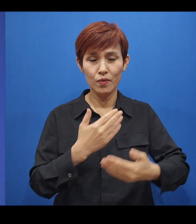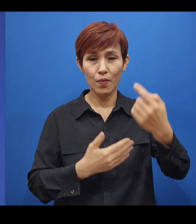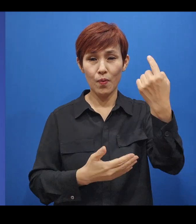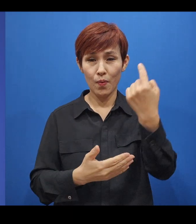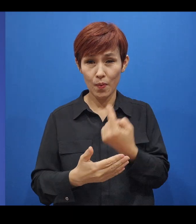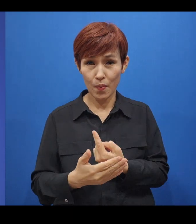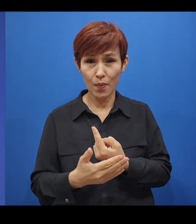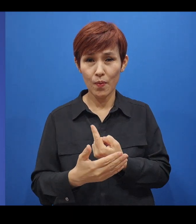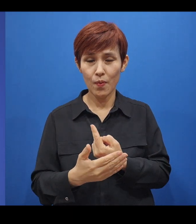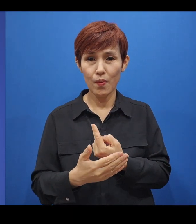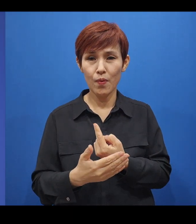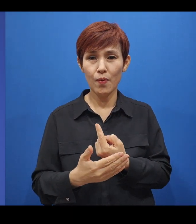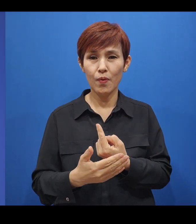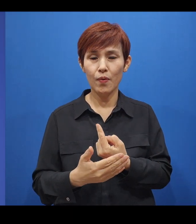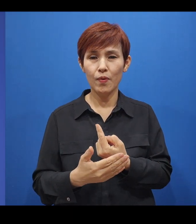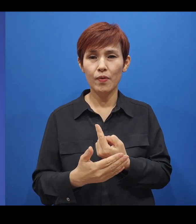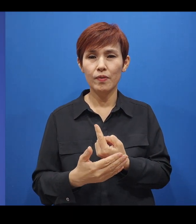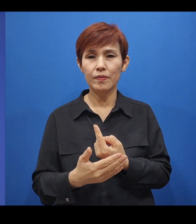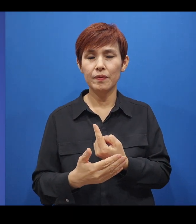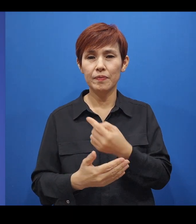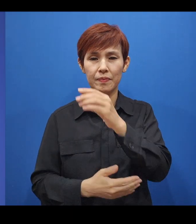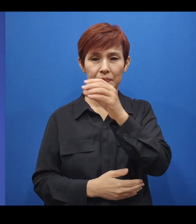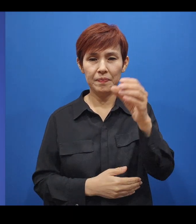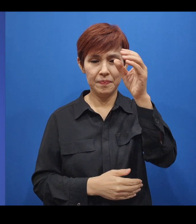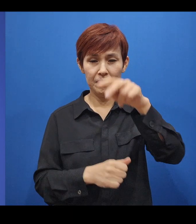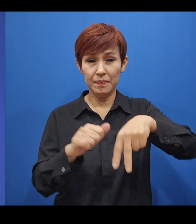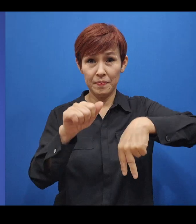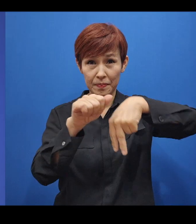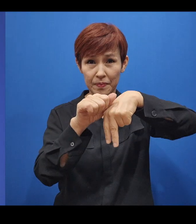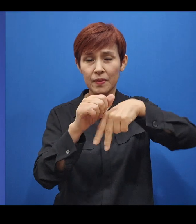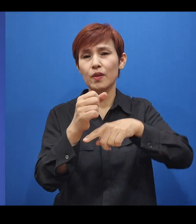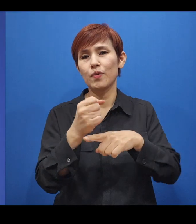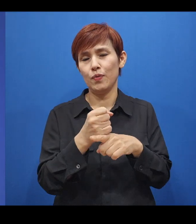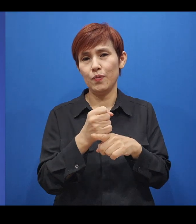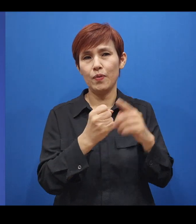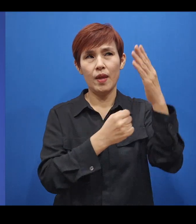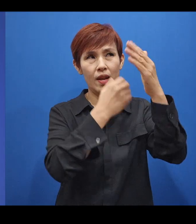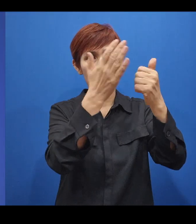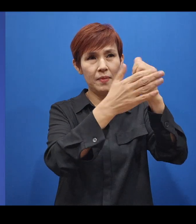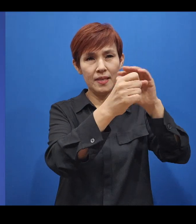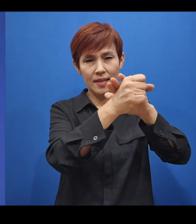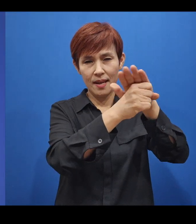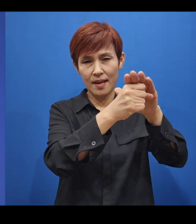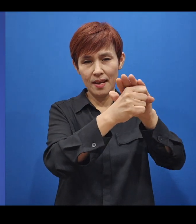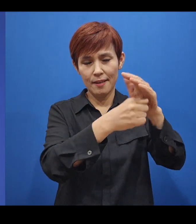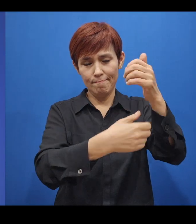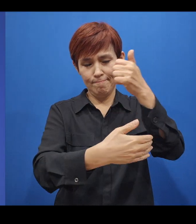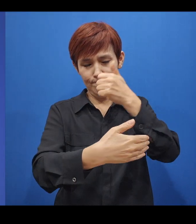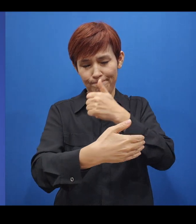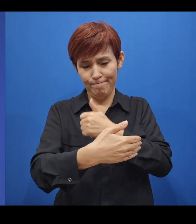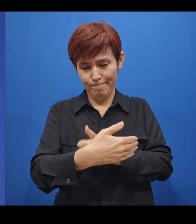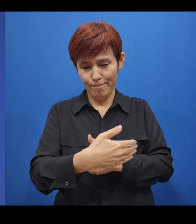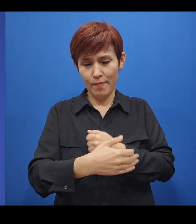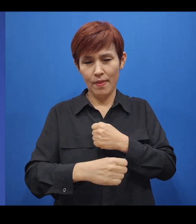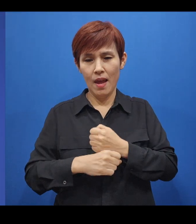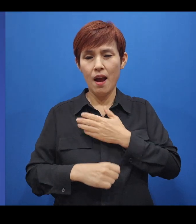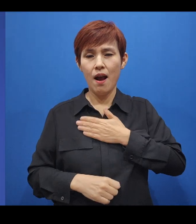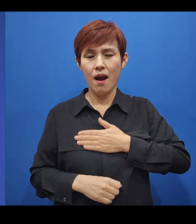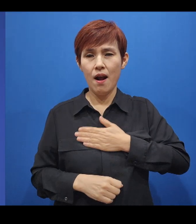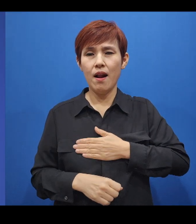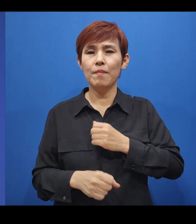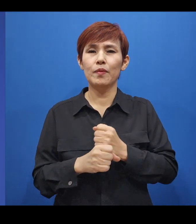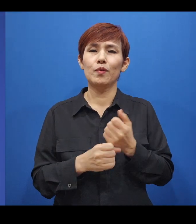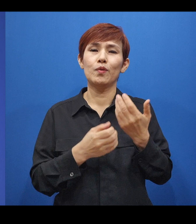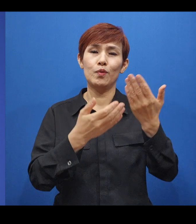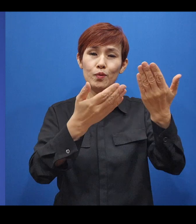하나님이 육신을 입고 우리 가운데 오신 이유. 하나님의 사랑이 우리 안에 충만하게 있음을 알게